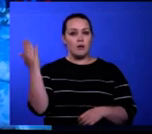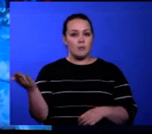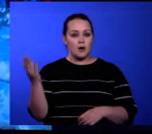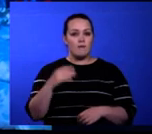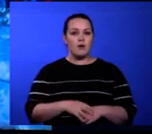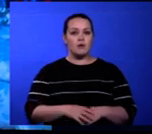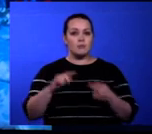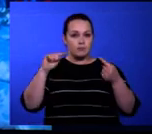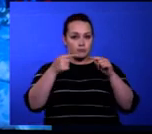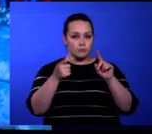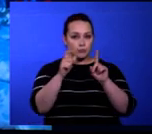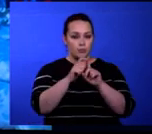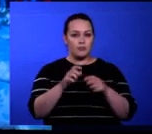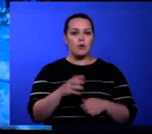Еще.